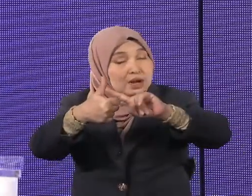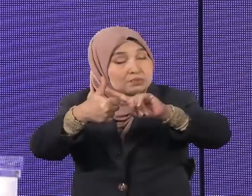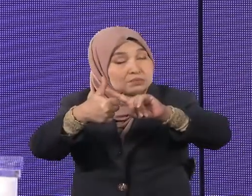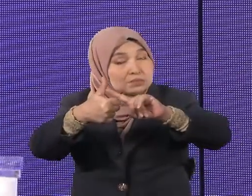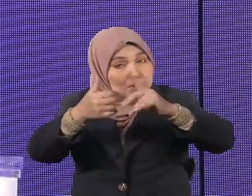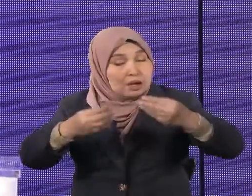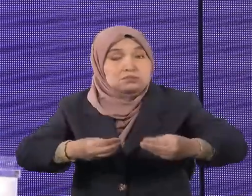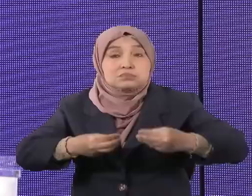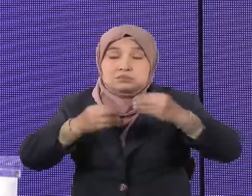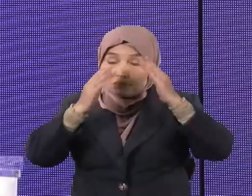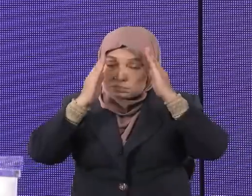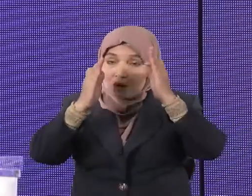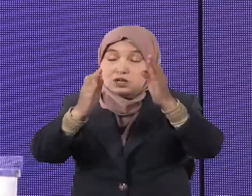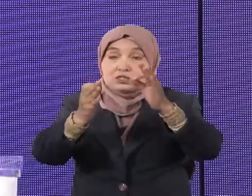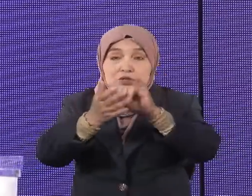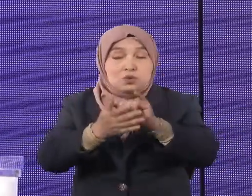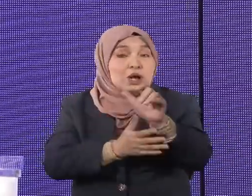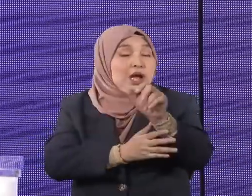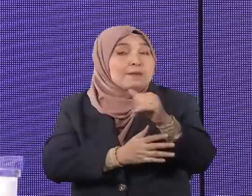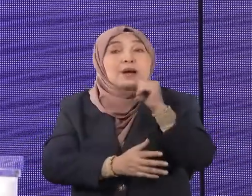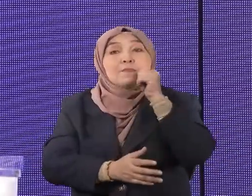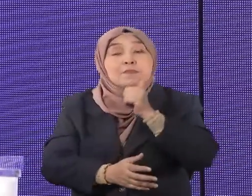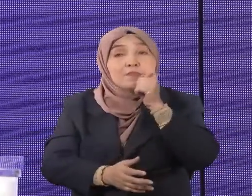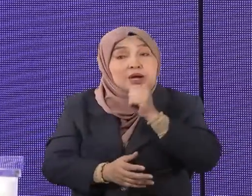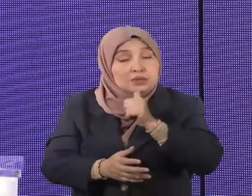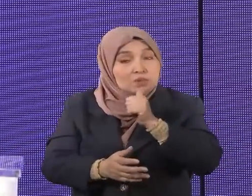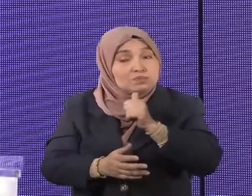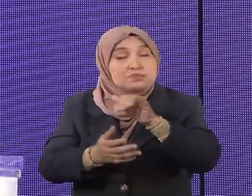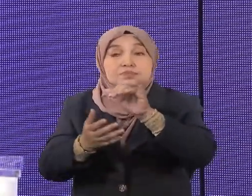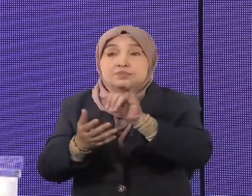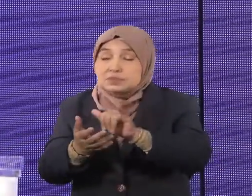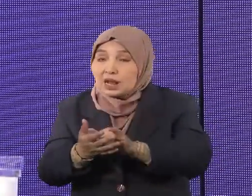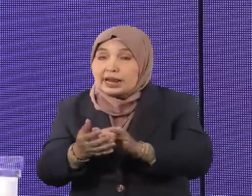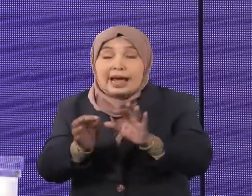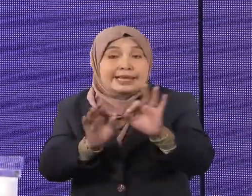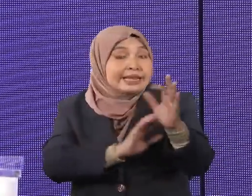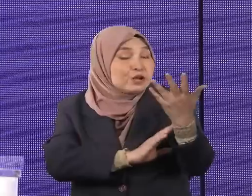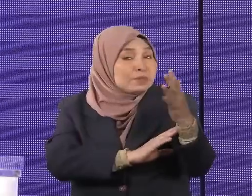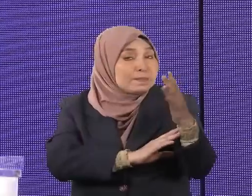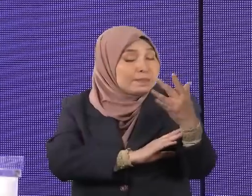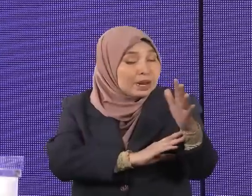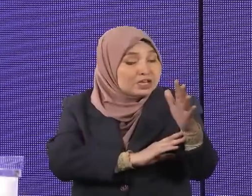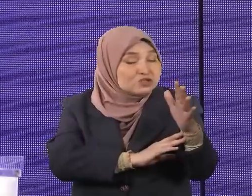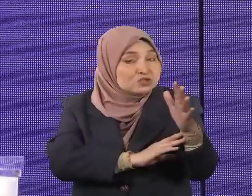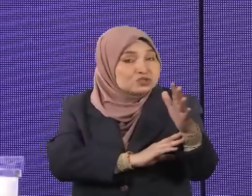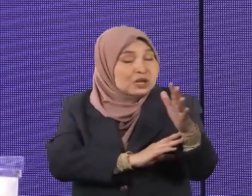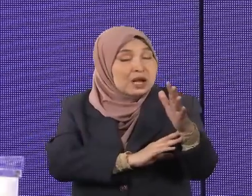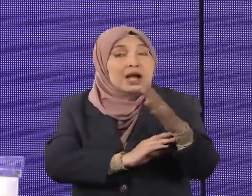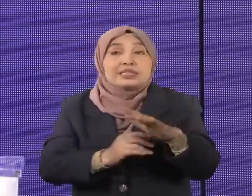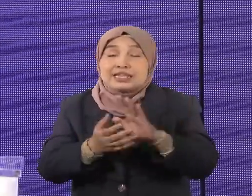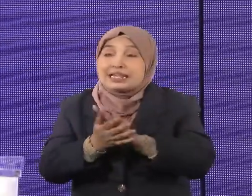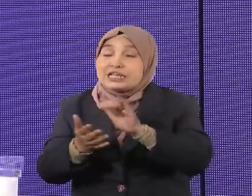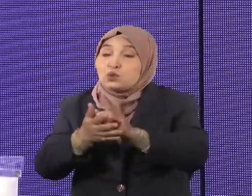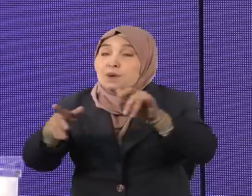dalam ayat 14 itu, An-Nisa, ya? Perkataannya An-Nisa, tetapi dalam ayat 15 ini, wa azwajum mutahharah, ya?